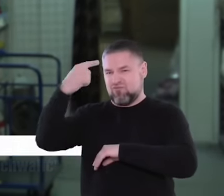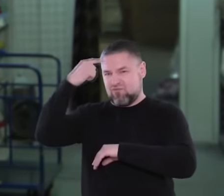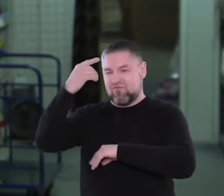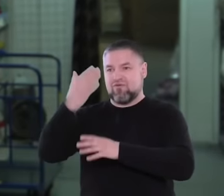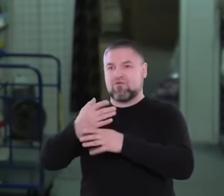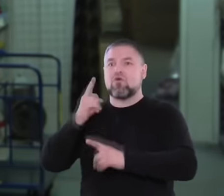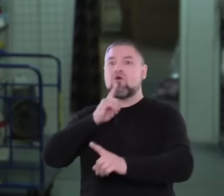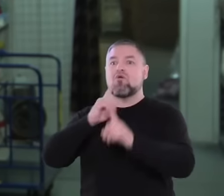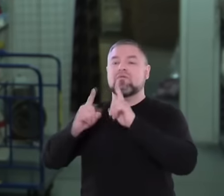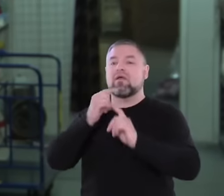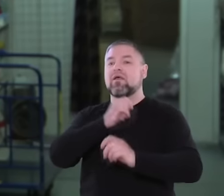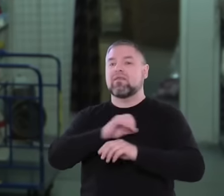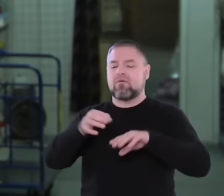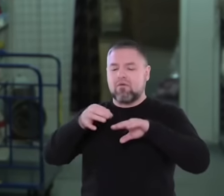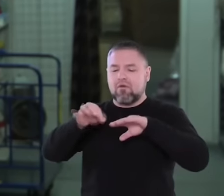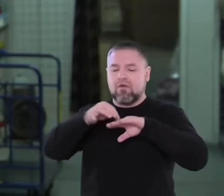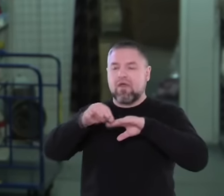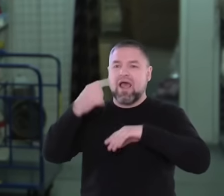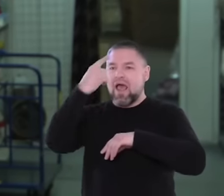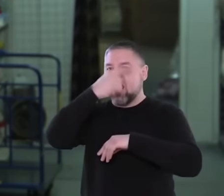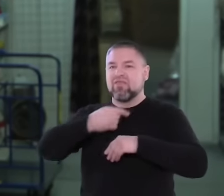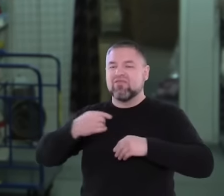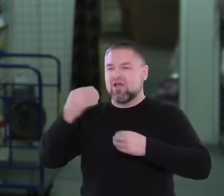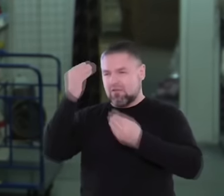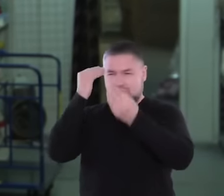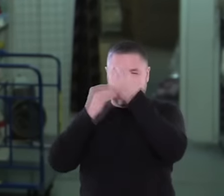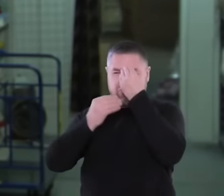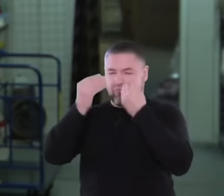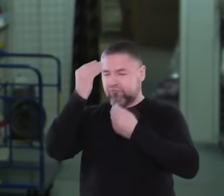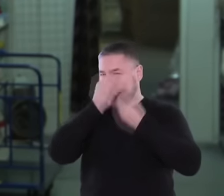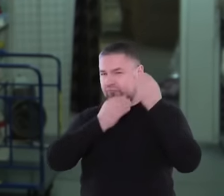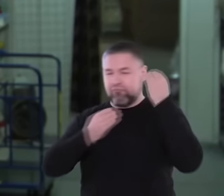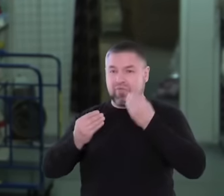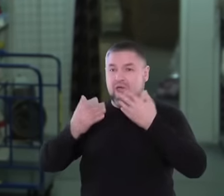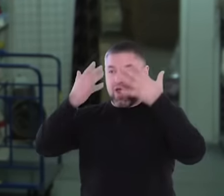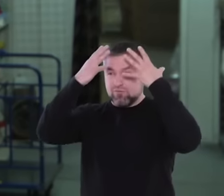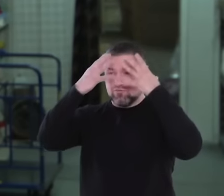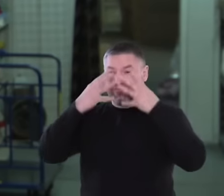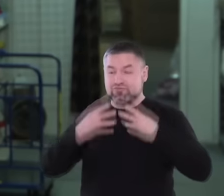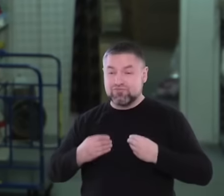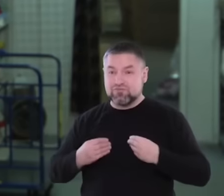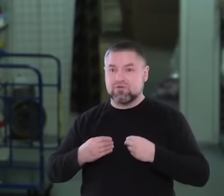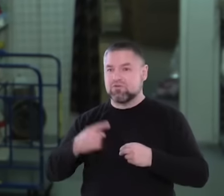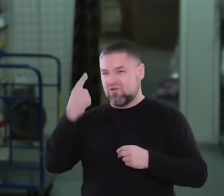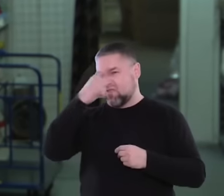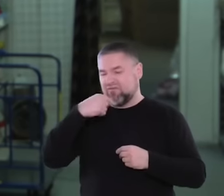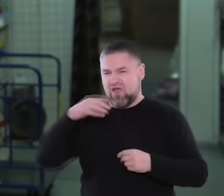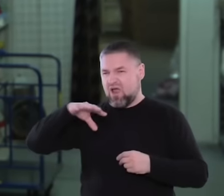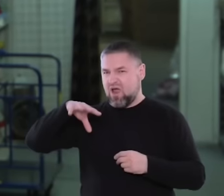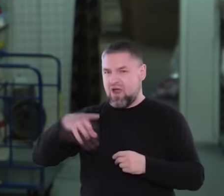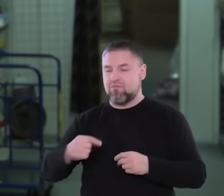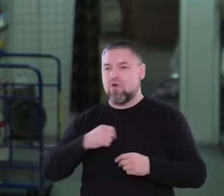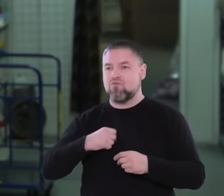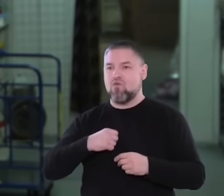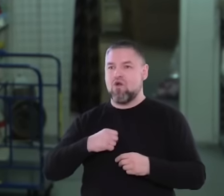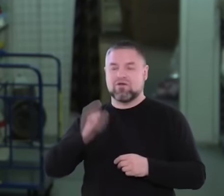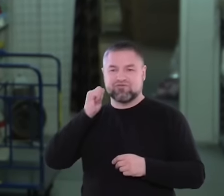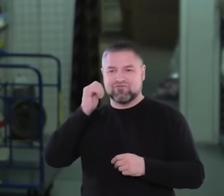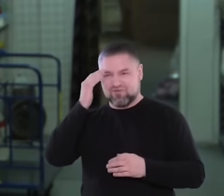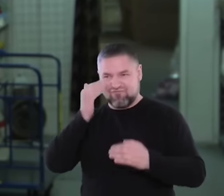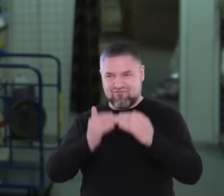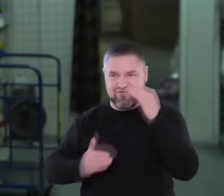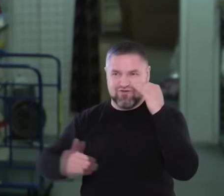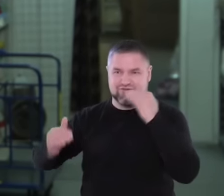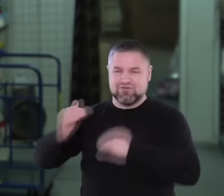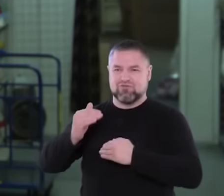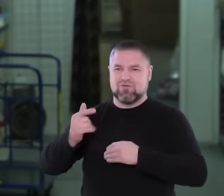Jedyne, o czym potrafi pogadać, to tipsy. A na twarzy taka tapeta, że jakby to wszystko zmyć, to by człowiek jej nie poznał. Nie to, co moja Anita. Jest wykształcona, zna kilka